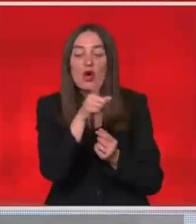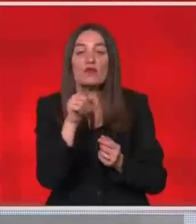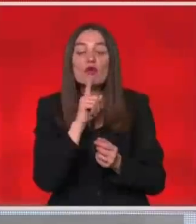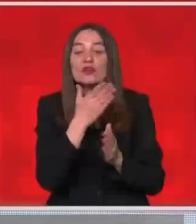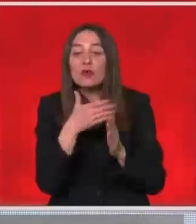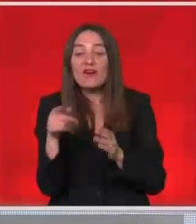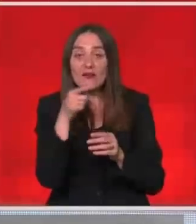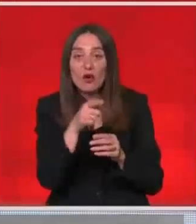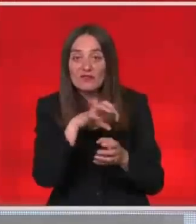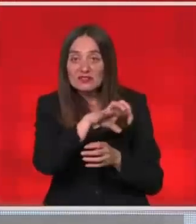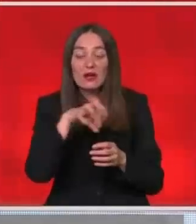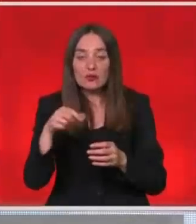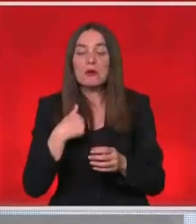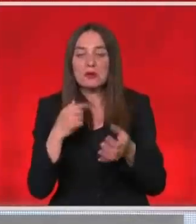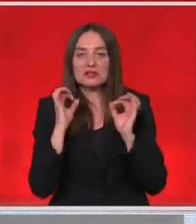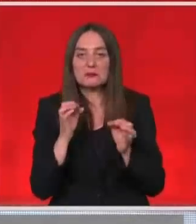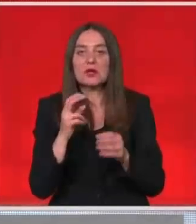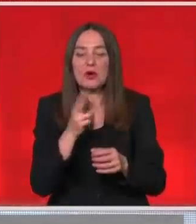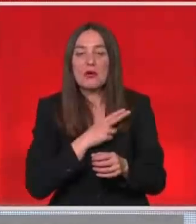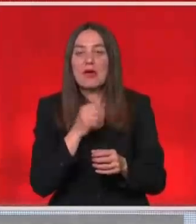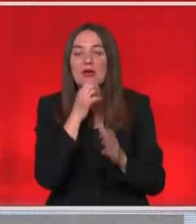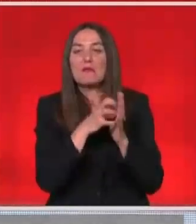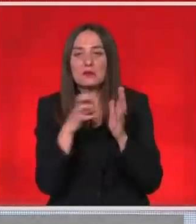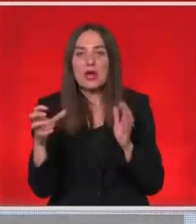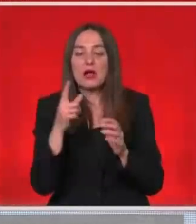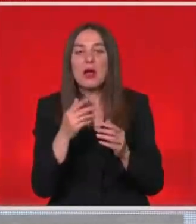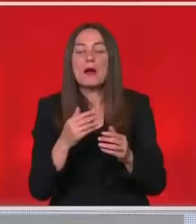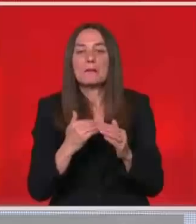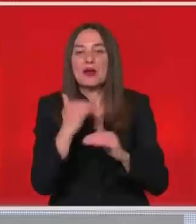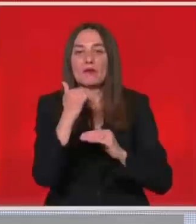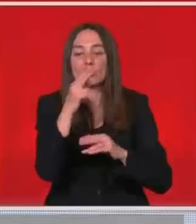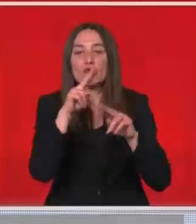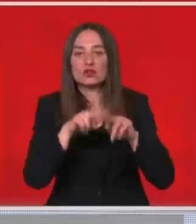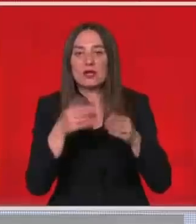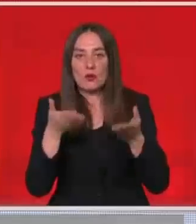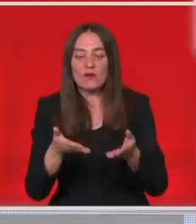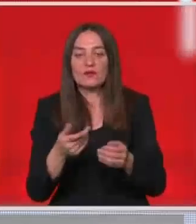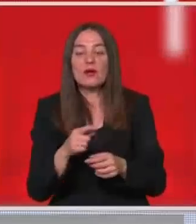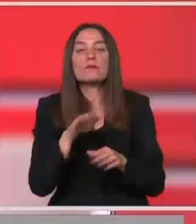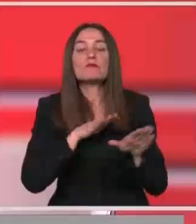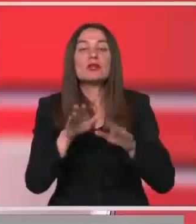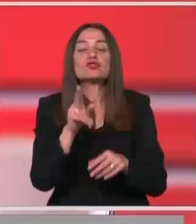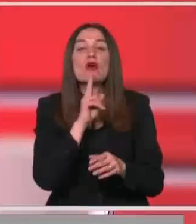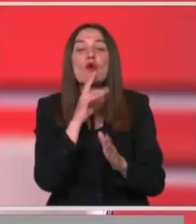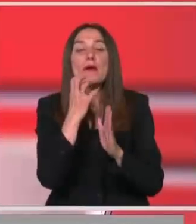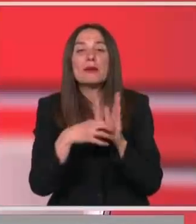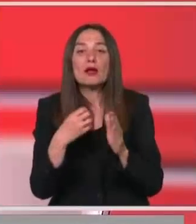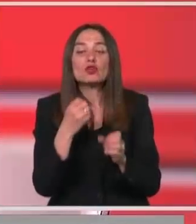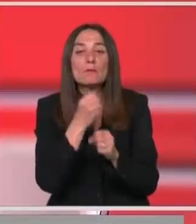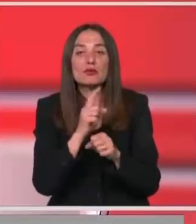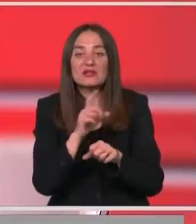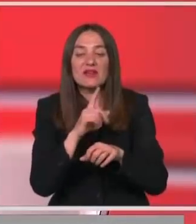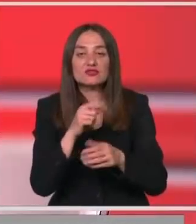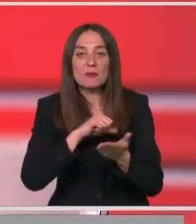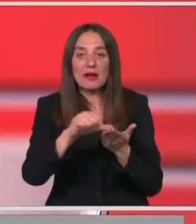van ovih sektora, siguran sam da imaju i dalje komparativnih prednosti da ostanu ovde. Dakle, ministre, za koji period poslodavci neće